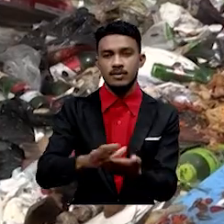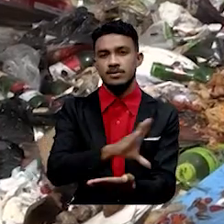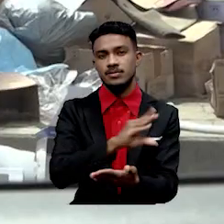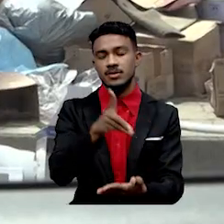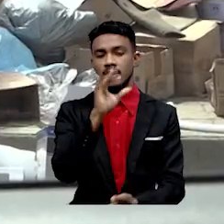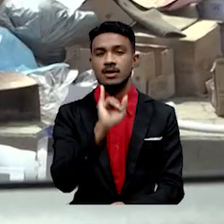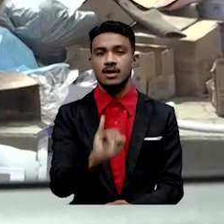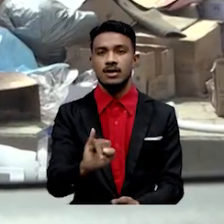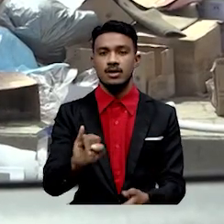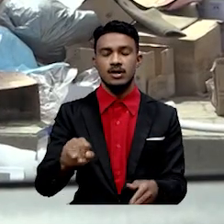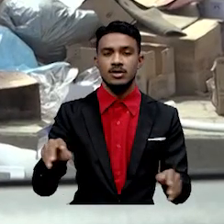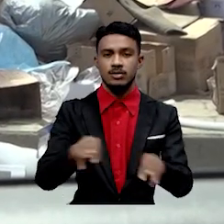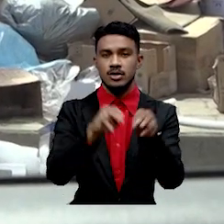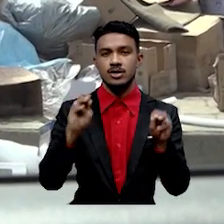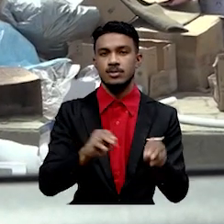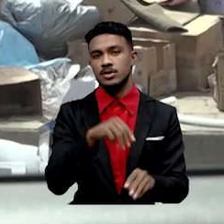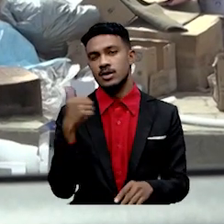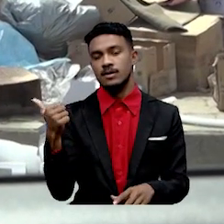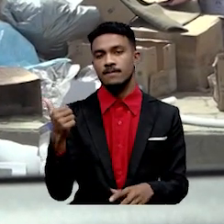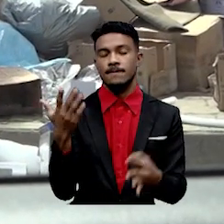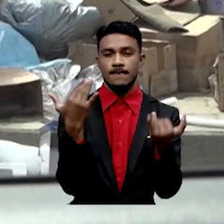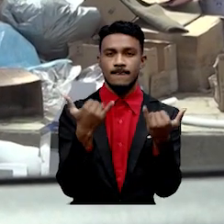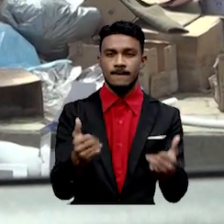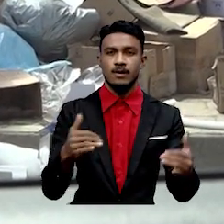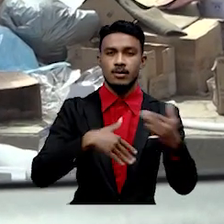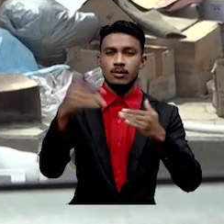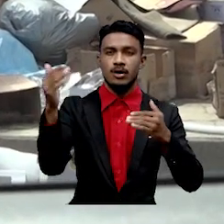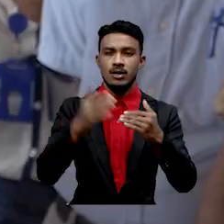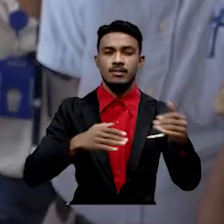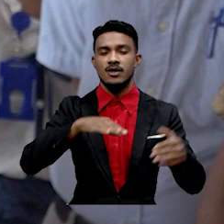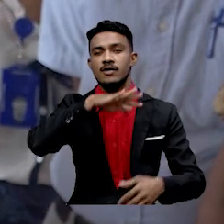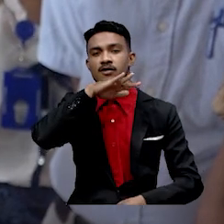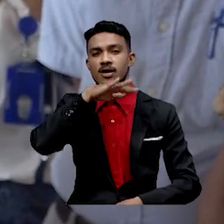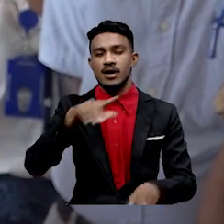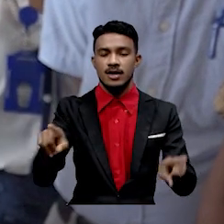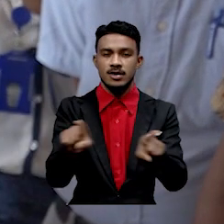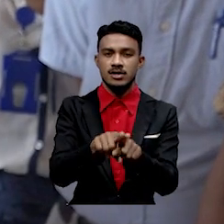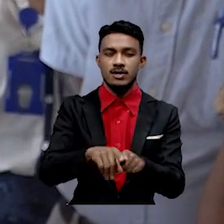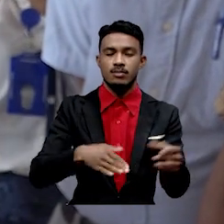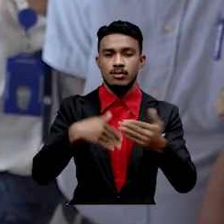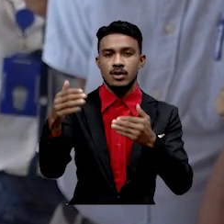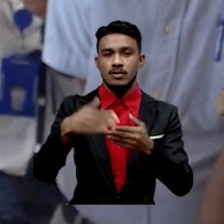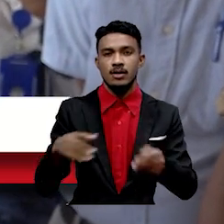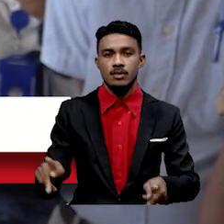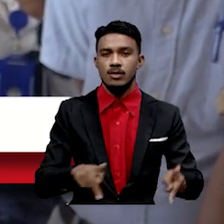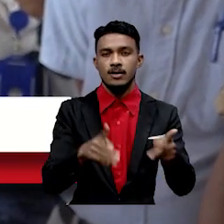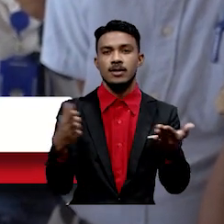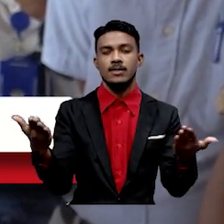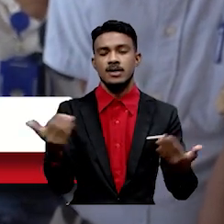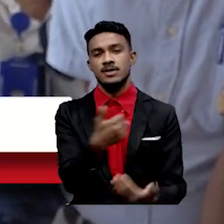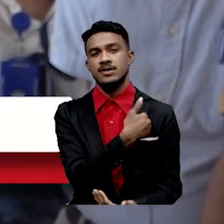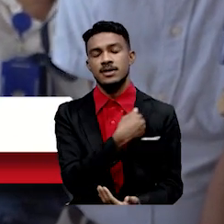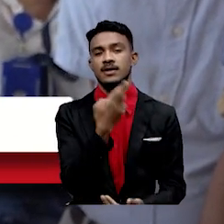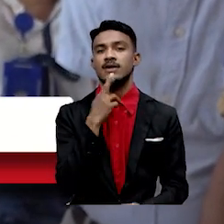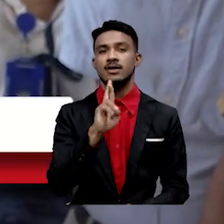compara ho municipio Seluk. Até agora problema lixo né nessa problema público ira nebe maka cidade resolve. Nebe